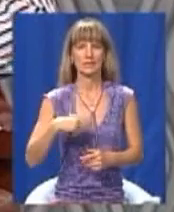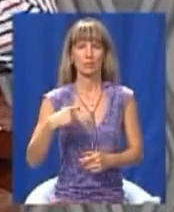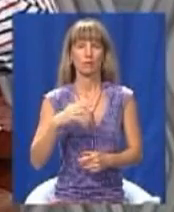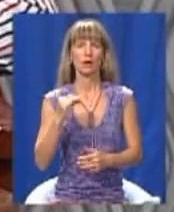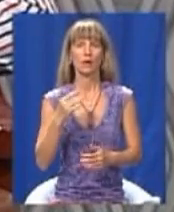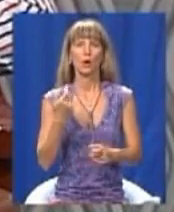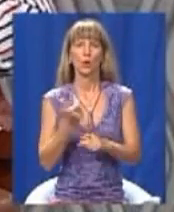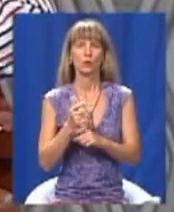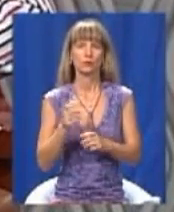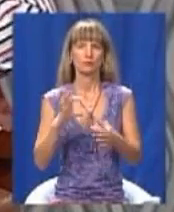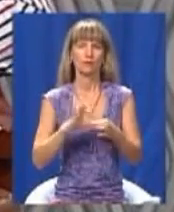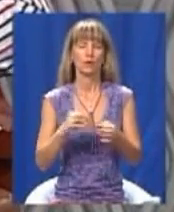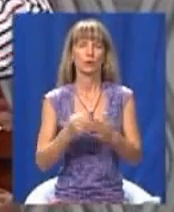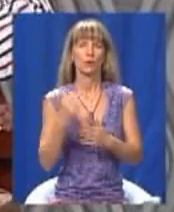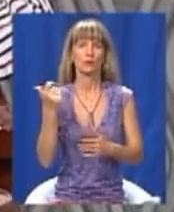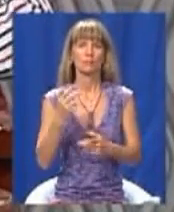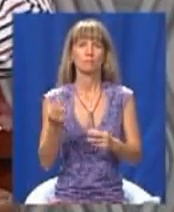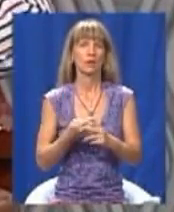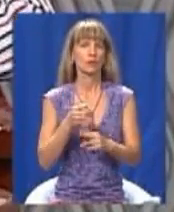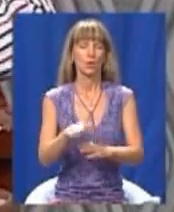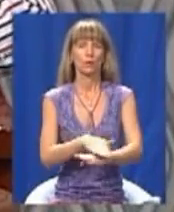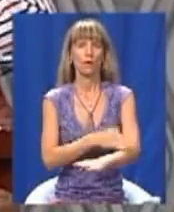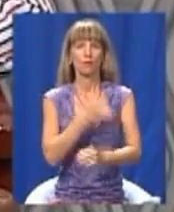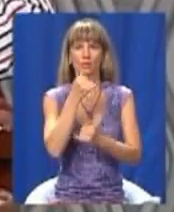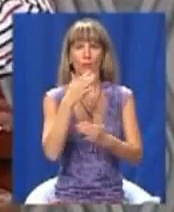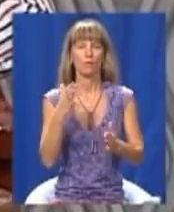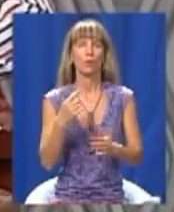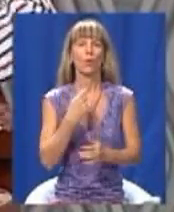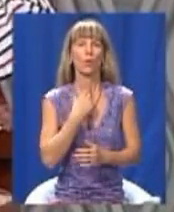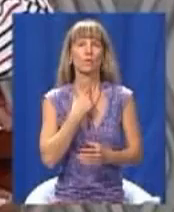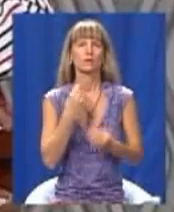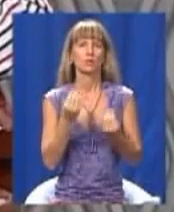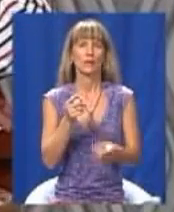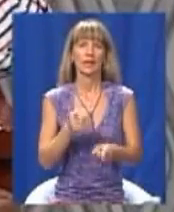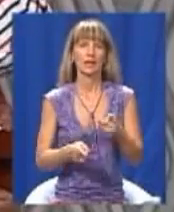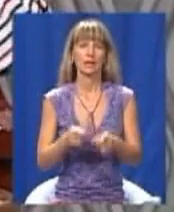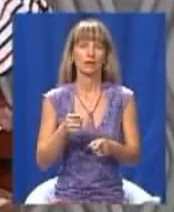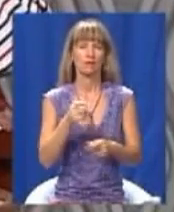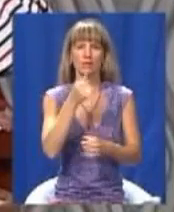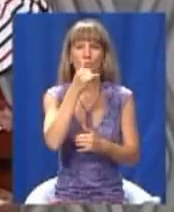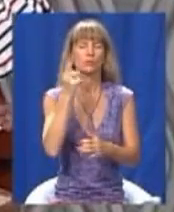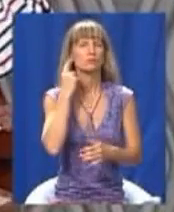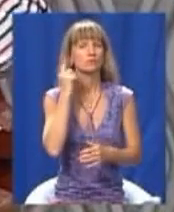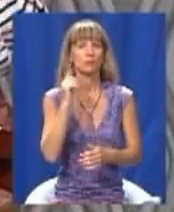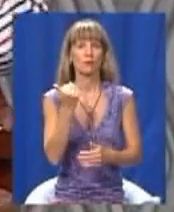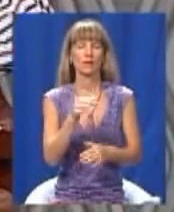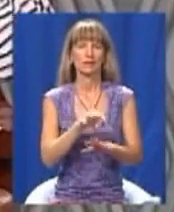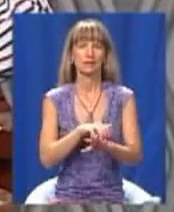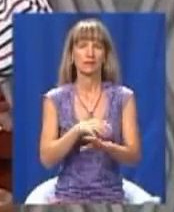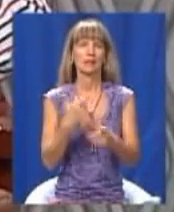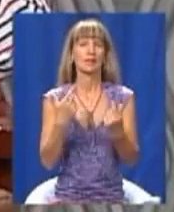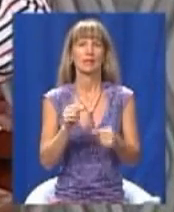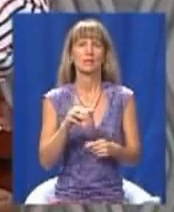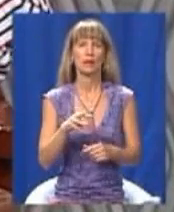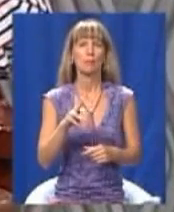до господарів, і не можуть обходитися без нього дуже довго. Голос подають взагалі рідко, тобто ви не можете почути, щоб ваша кицька там десь